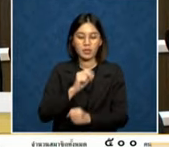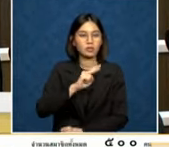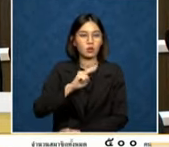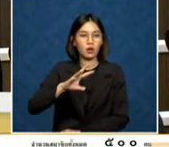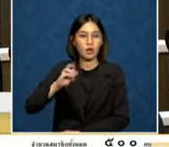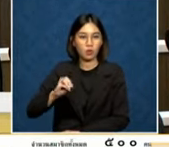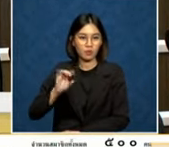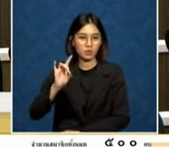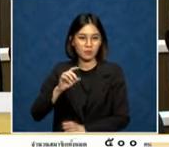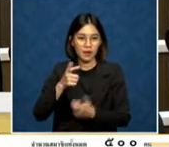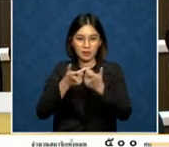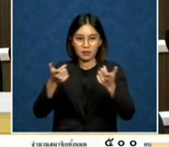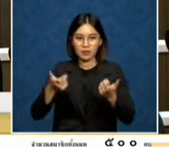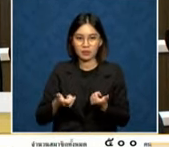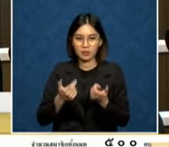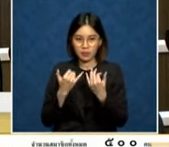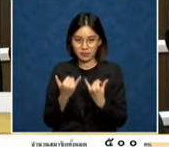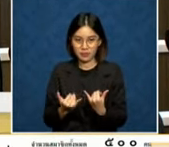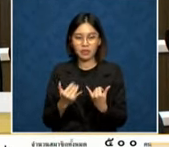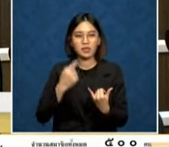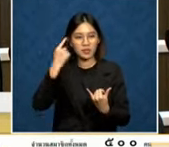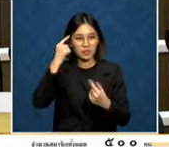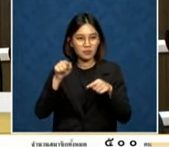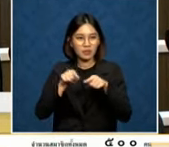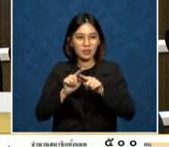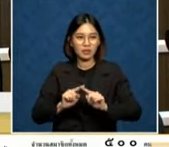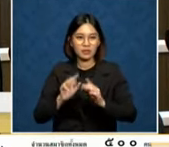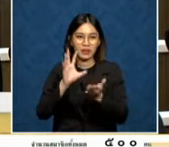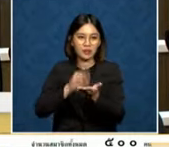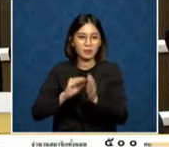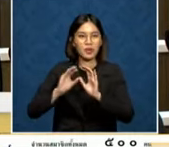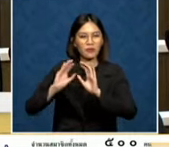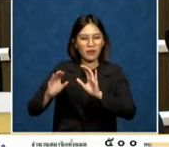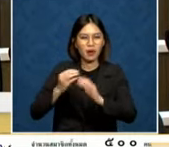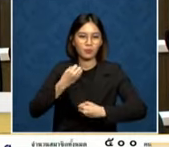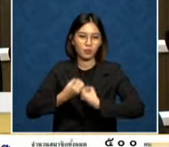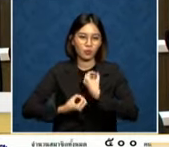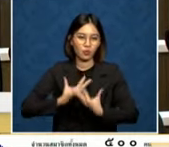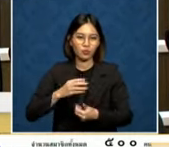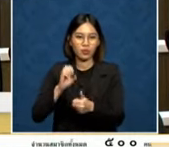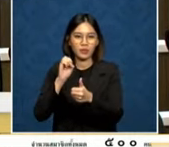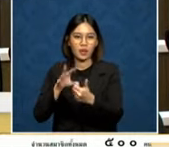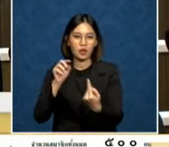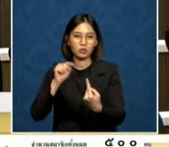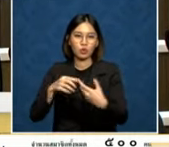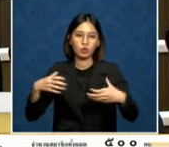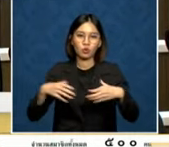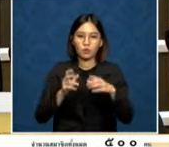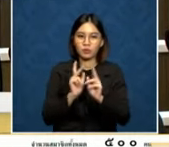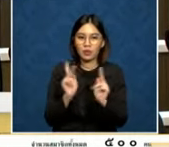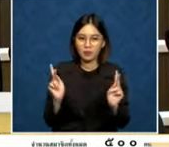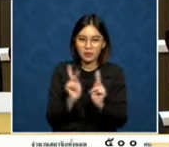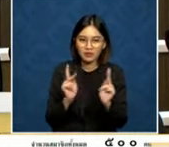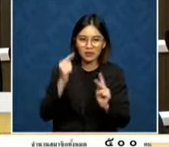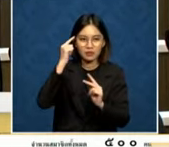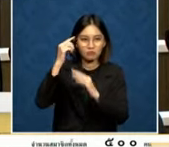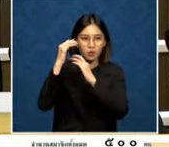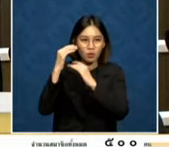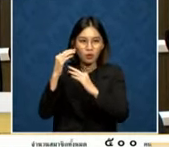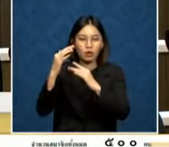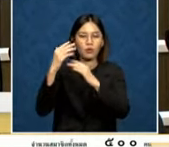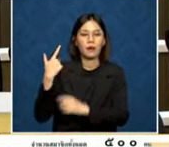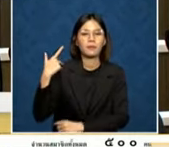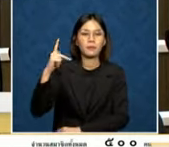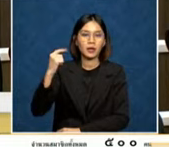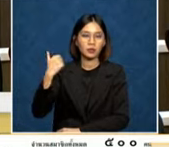2568ในฉบับนี้นะคะแต่ขอฝากข้อมูลและข้อคิดเห็นเสนอแนะต่อคณะกรรมาธิการหวังว่าจะเป็นเป็น